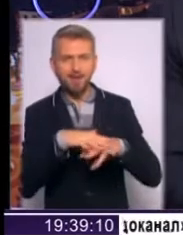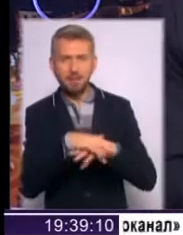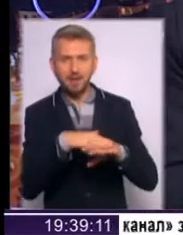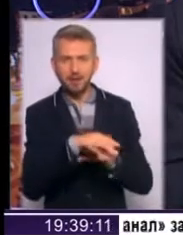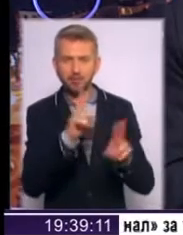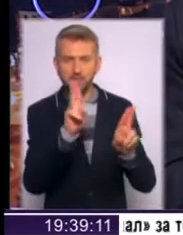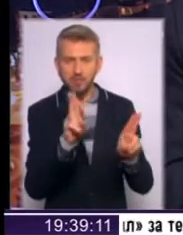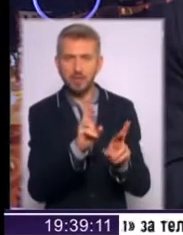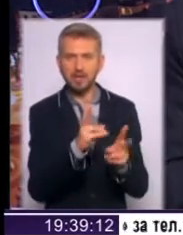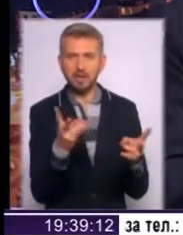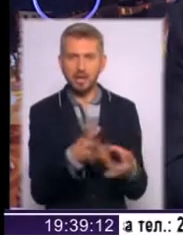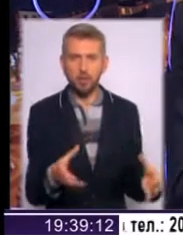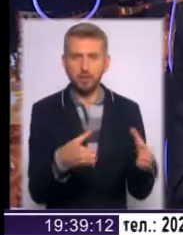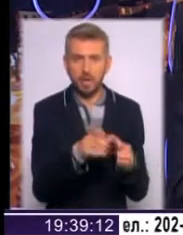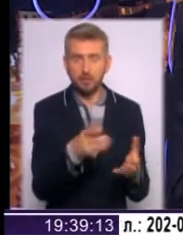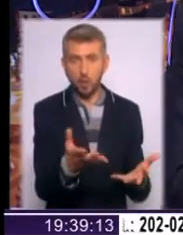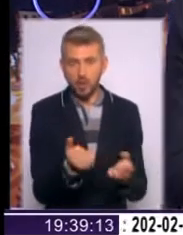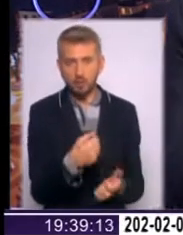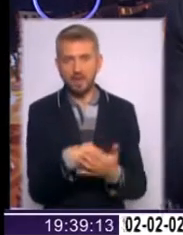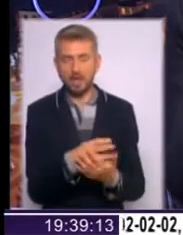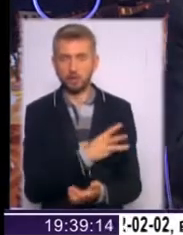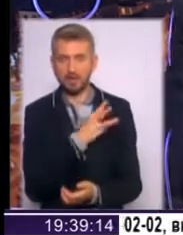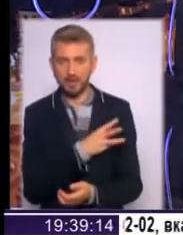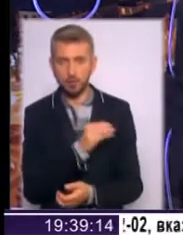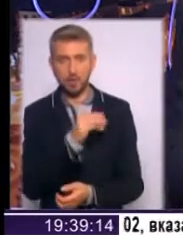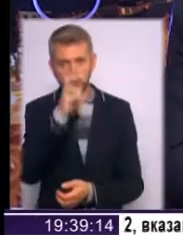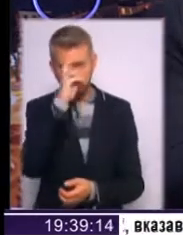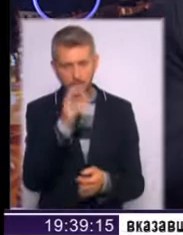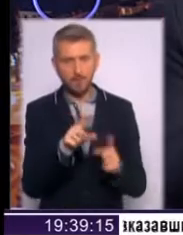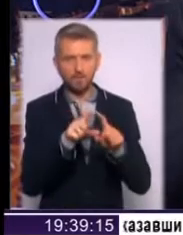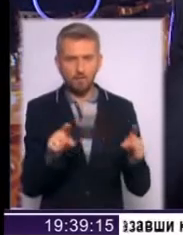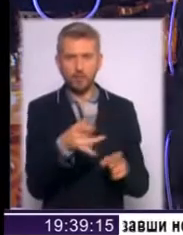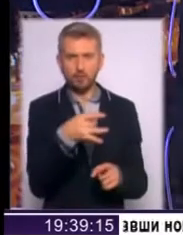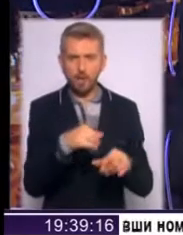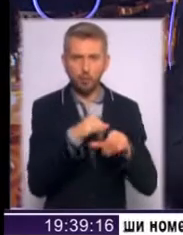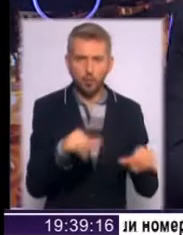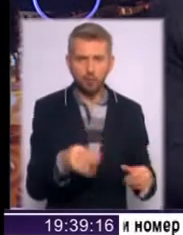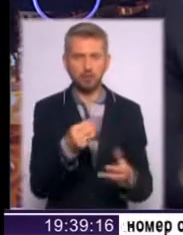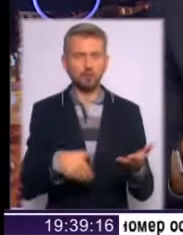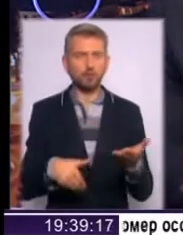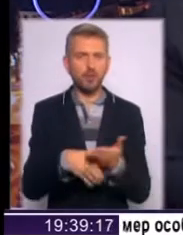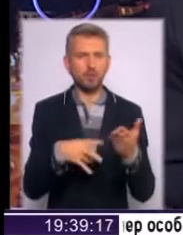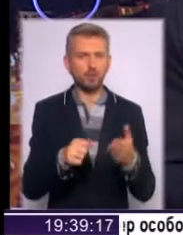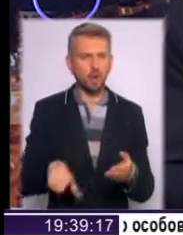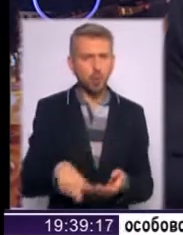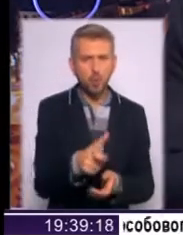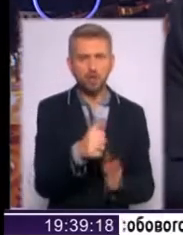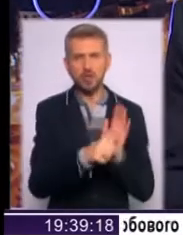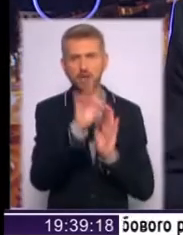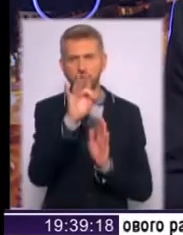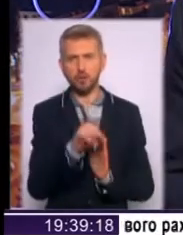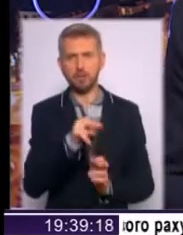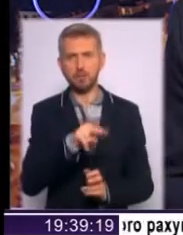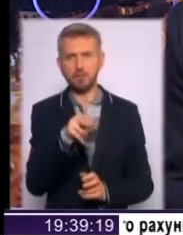треба об'єднатися, і ви тоді отримуєте фінансові стимули. І Державний фонд регіонального розвитку, і субвенцію на інфраструктуру, і 60%